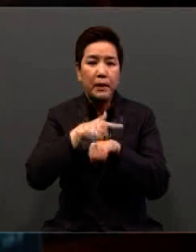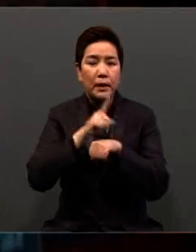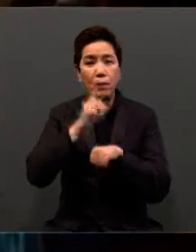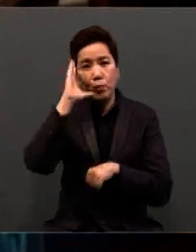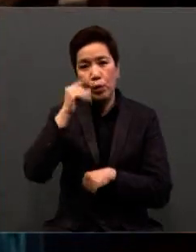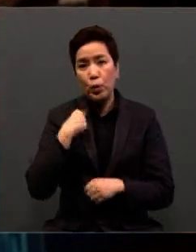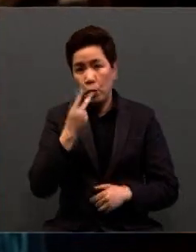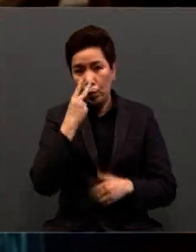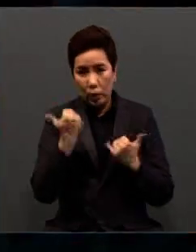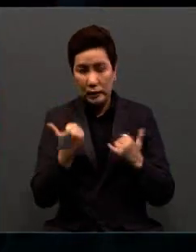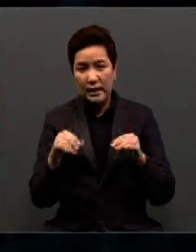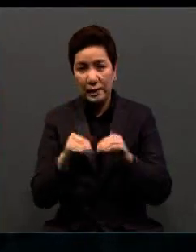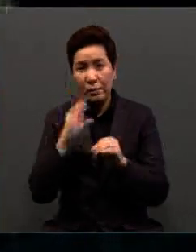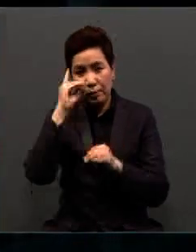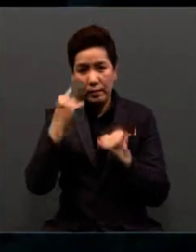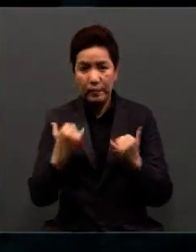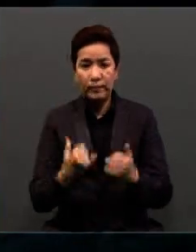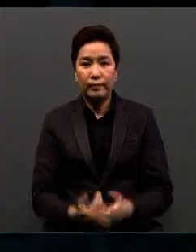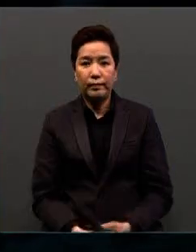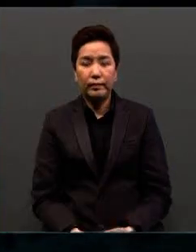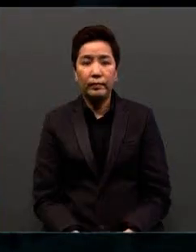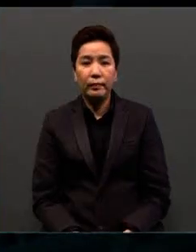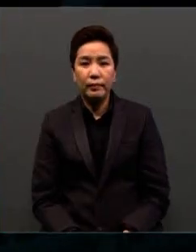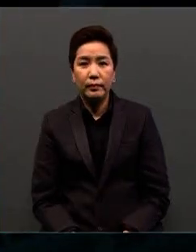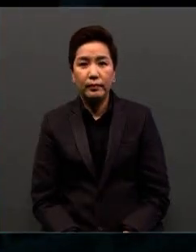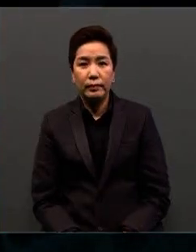สภาผู้แทนราษฎรในวันพรุ่งนี้ครับ